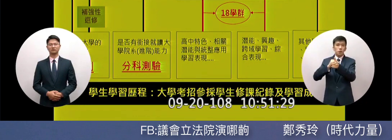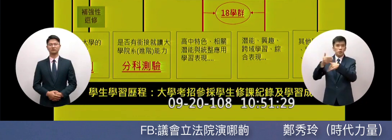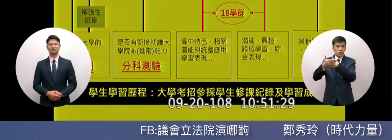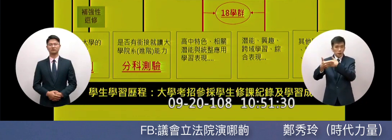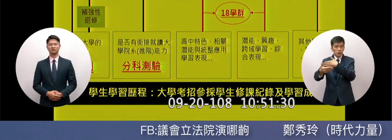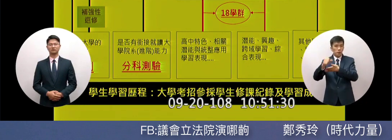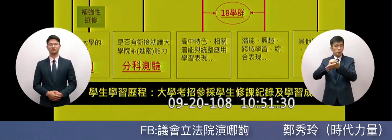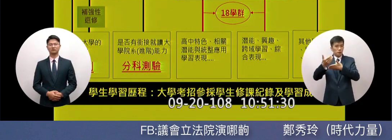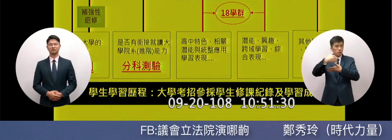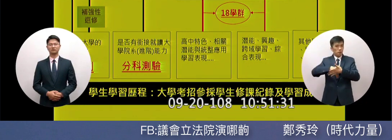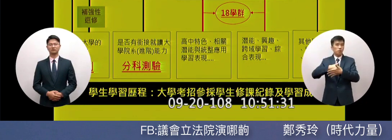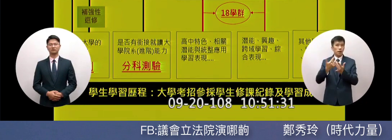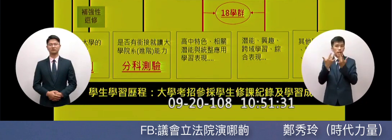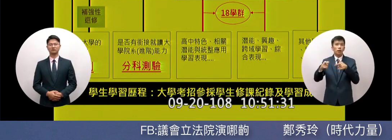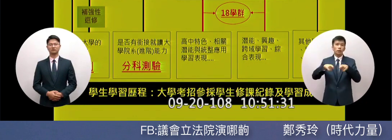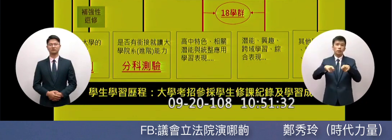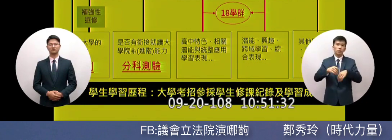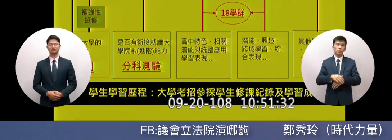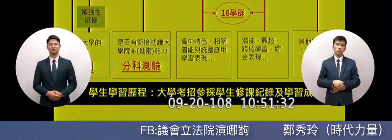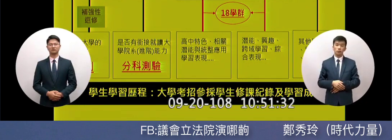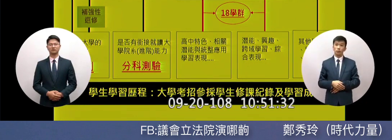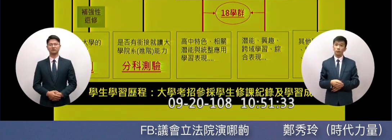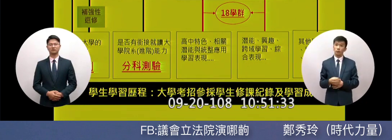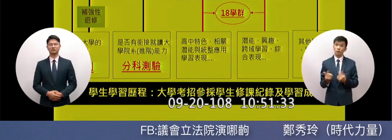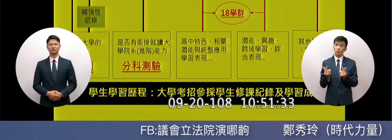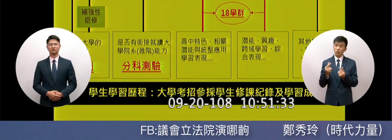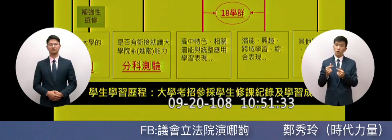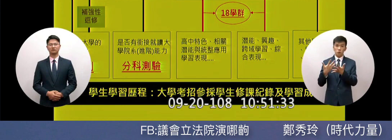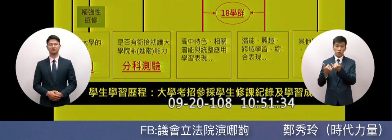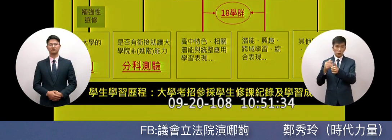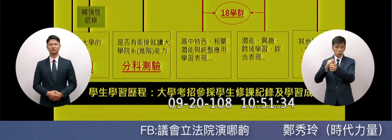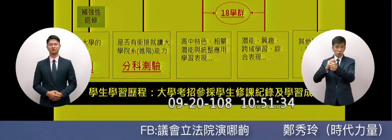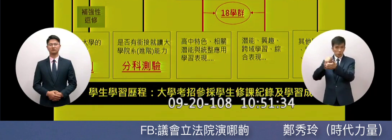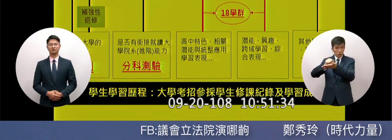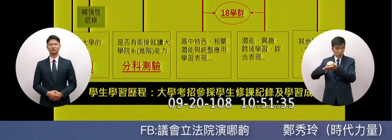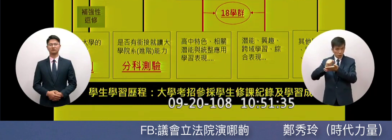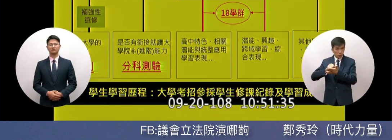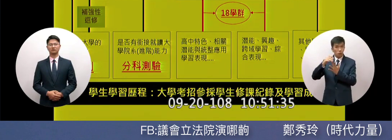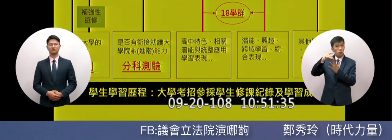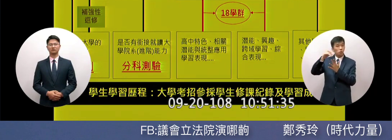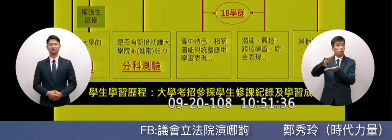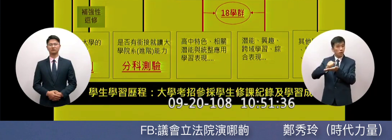啊。那你看到这个18学群这边要求学生的修课记录和学习